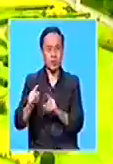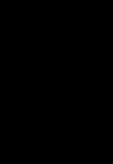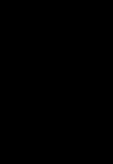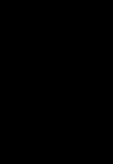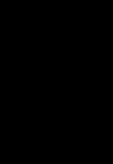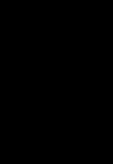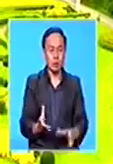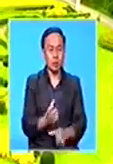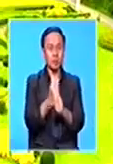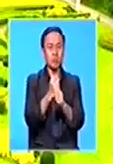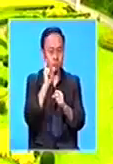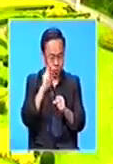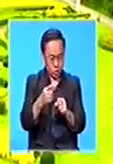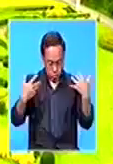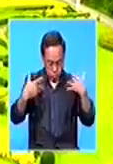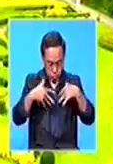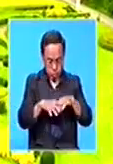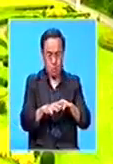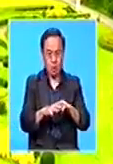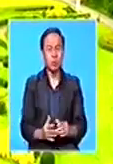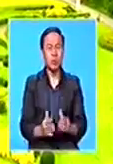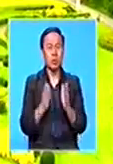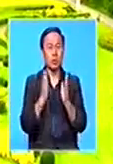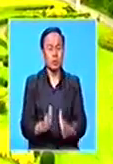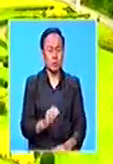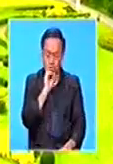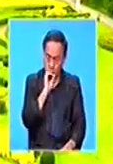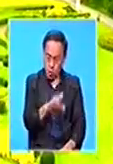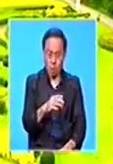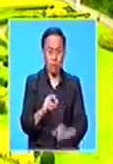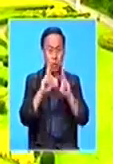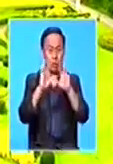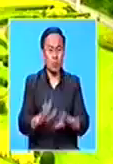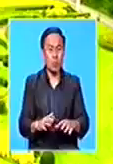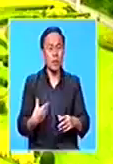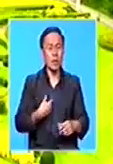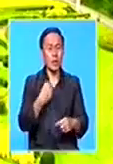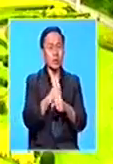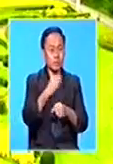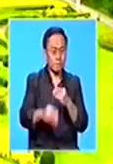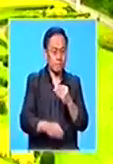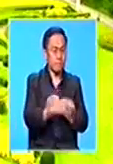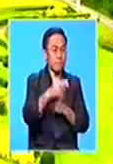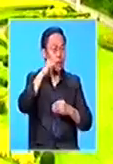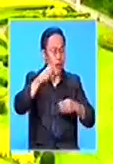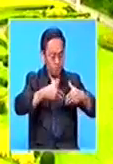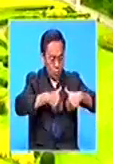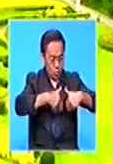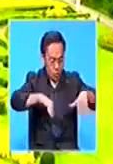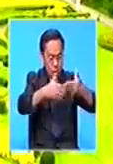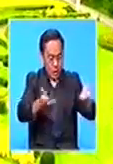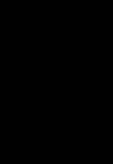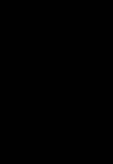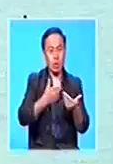าแหล่งน้ำทั้งหลายที่พระบาทหัวทรงสั่งไว้แล้วเดิมก็คือการระบบอ่างพวงอ่างนี้เติมอ่างโน้นอ่างโน้นเติมอ่